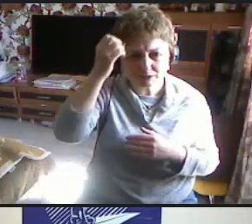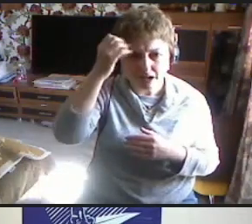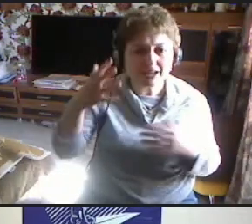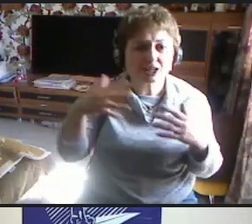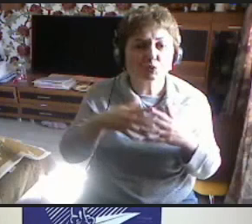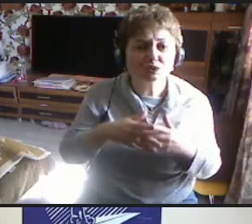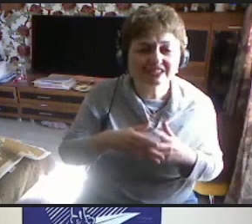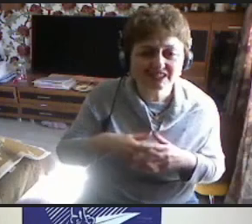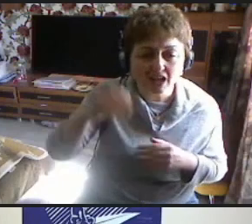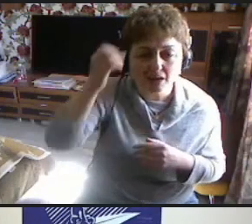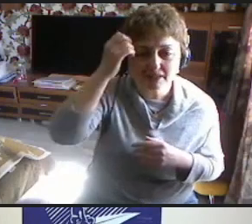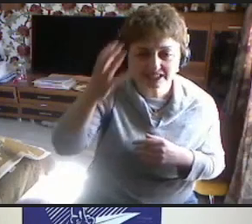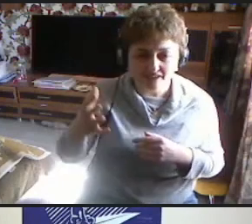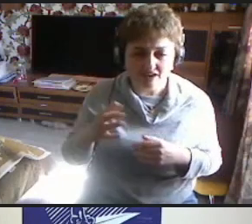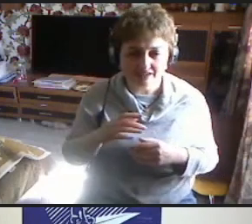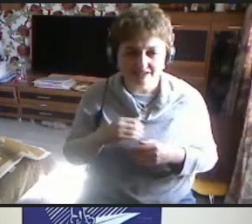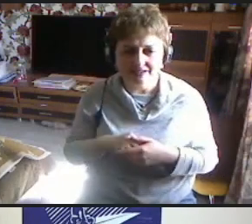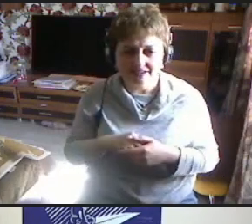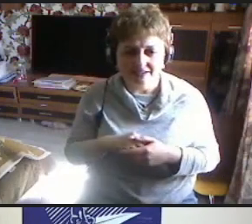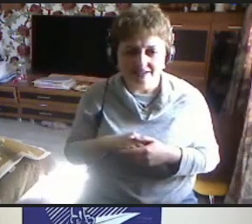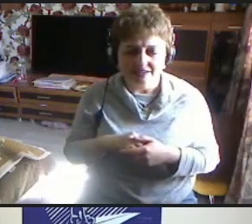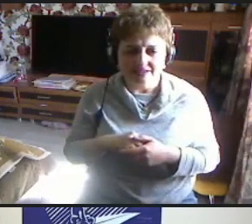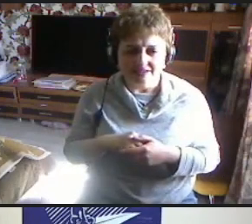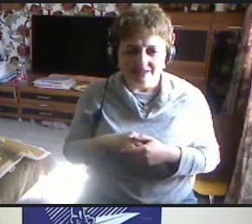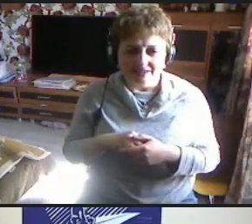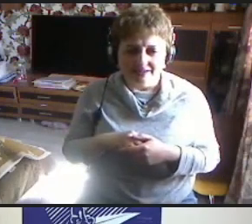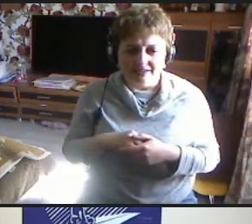Пусть не называется, если у тебя написано, я скажу.